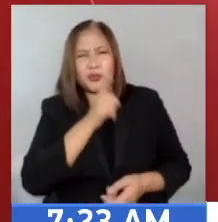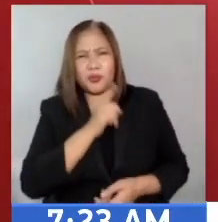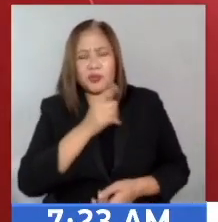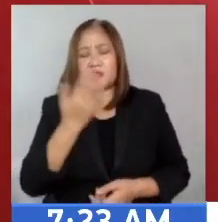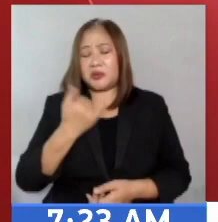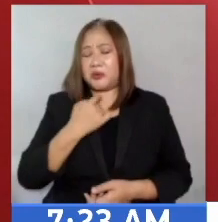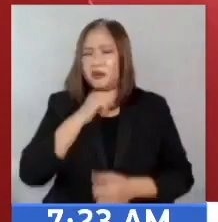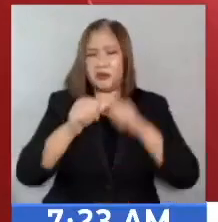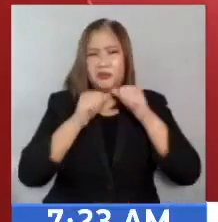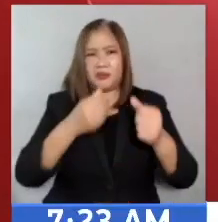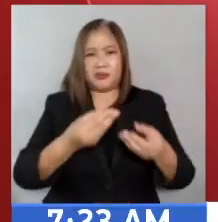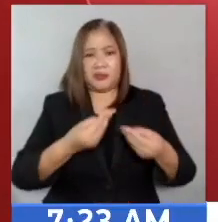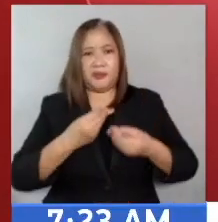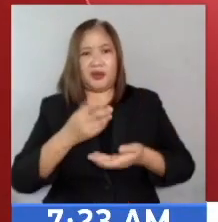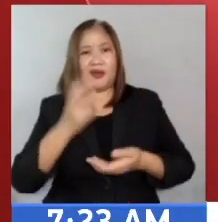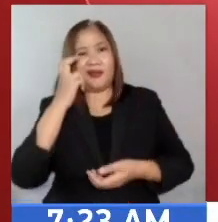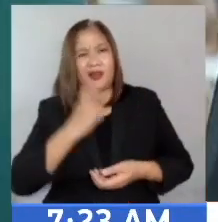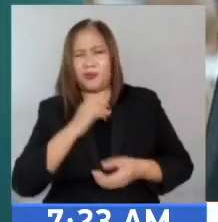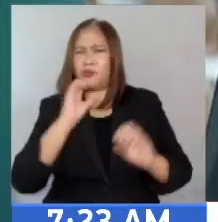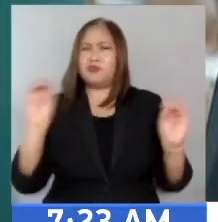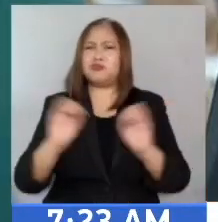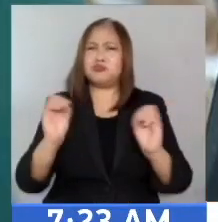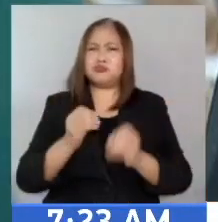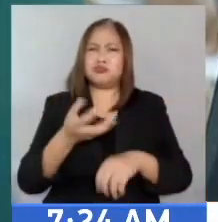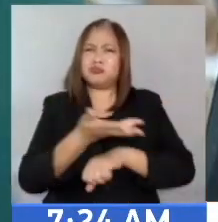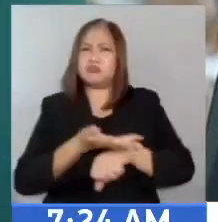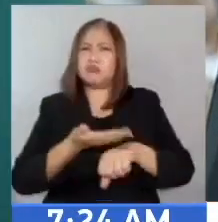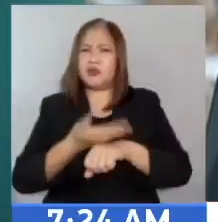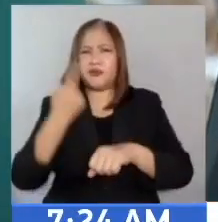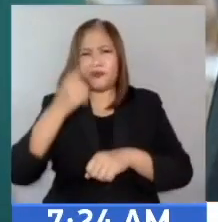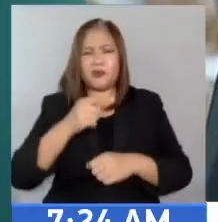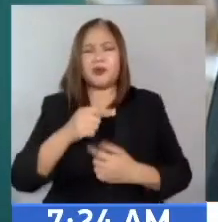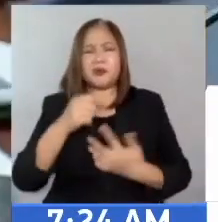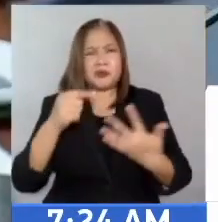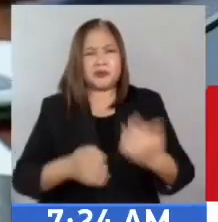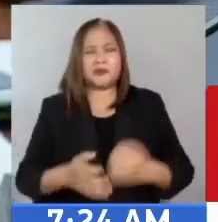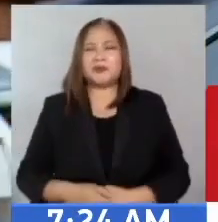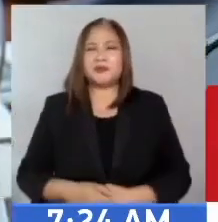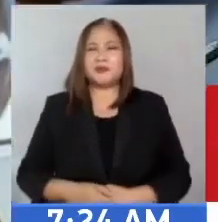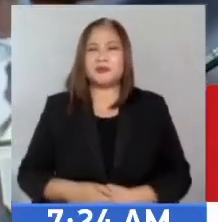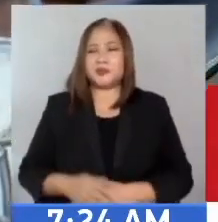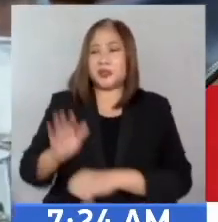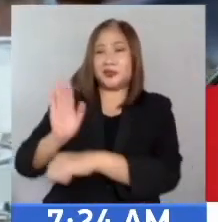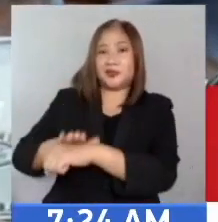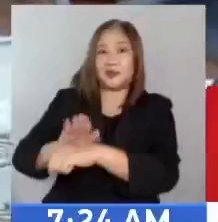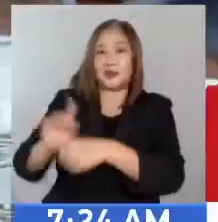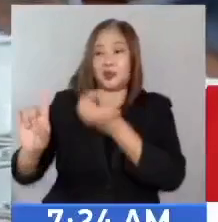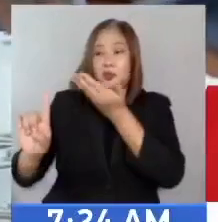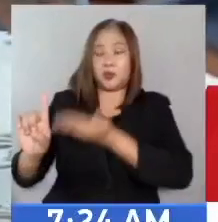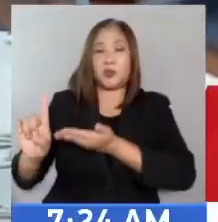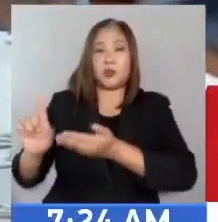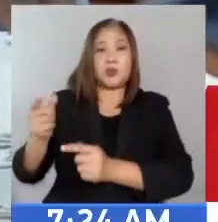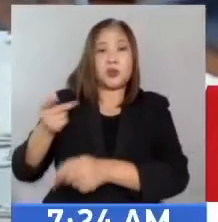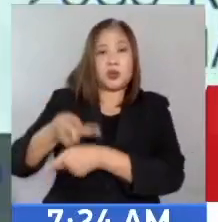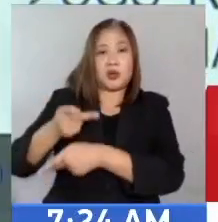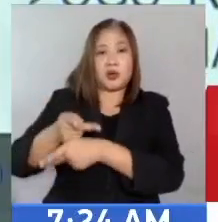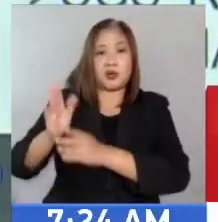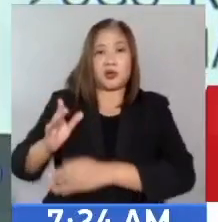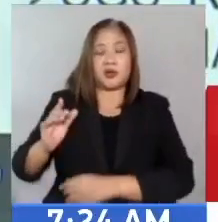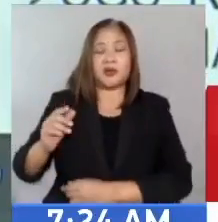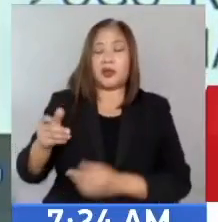dinimand na mga ganito ang mga tauhan. Sinita rin ang naka-duting Coast Guard personnel noon na pinasahan ang manifesto kung